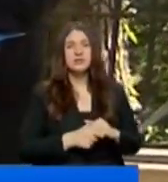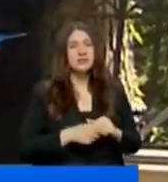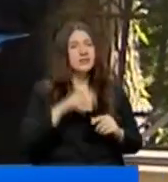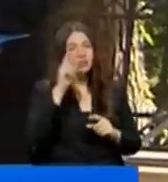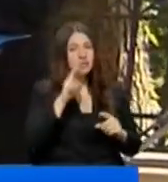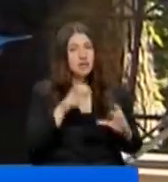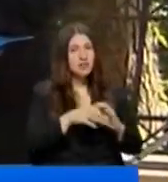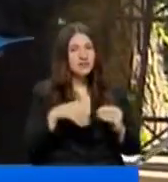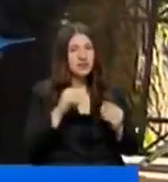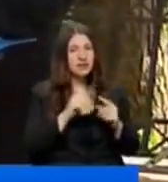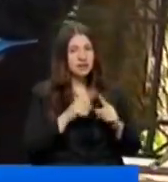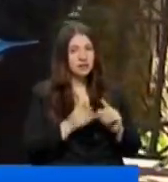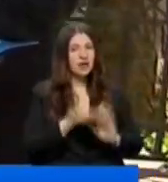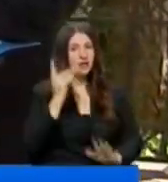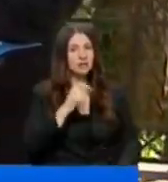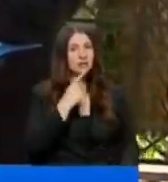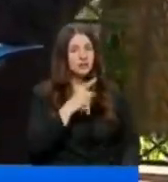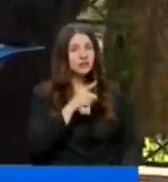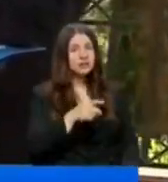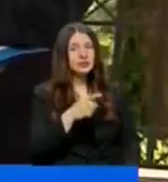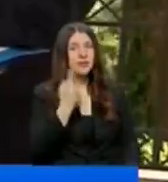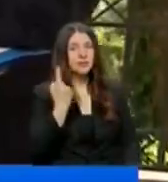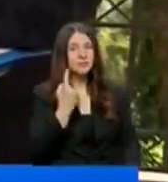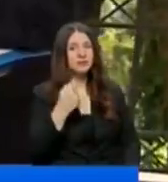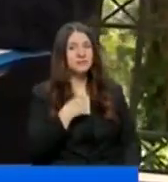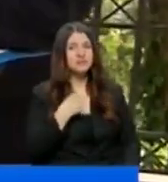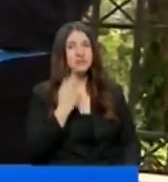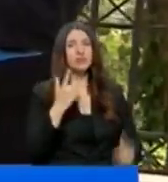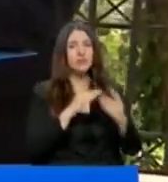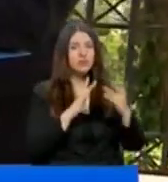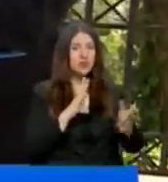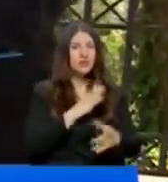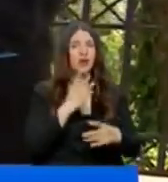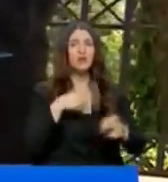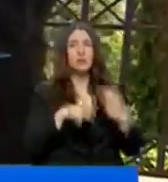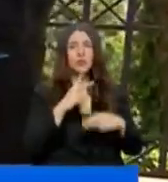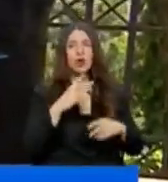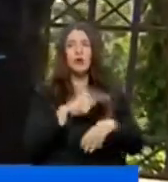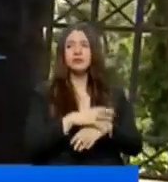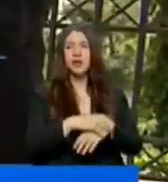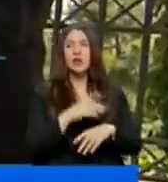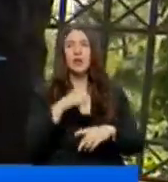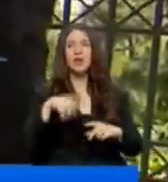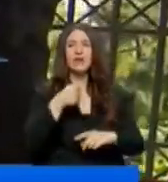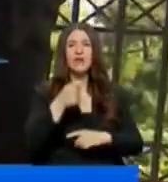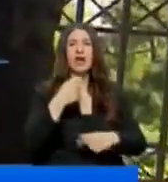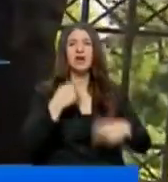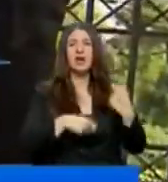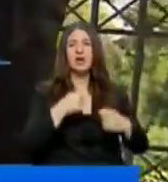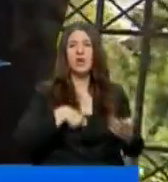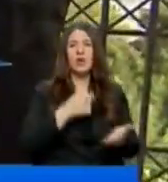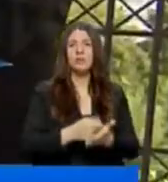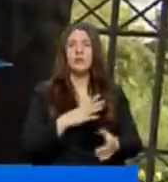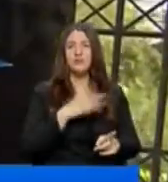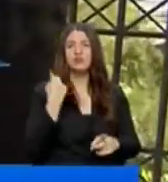Kur garantili mevduat kaldıracağız diyorsunuz ya. Evet. Bir de şimdi bizim işte köprüler var, otoyollar, hastaneler, oralara verilen garantiler var. Dün